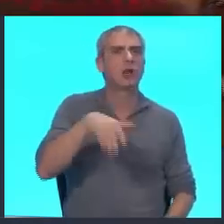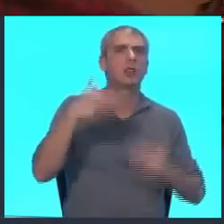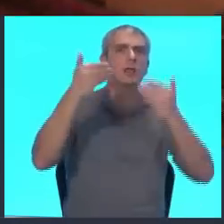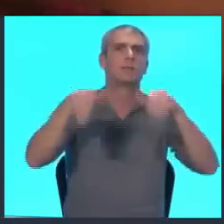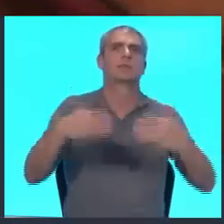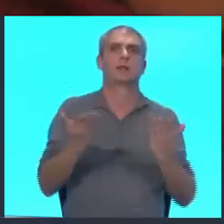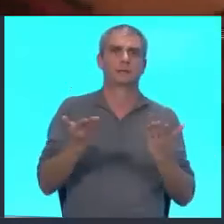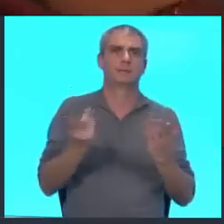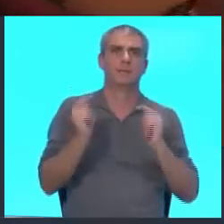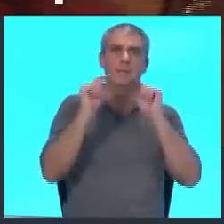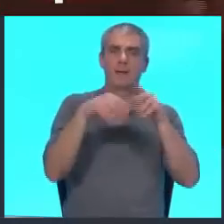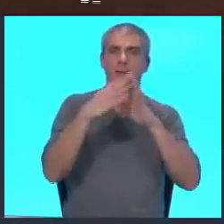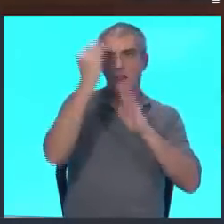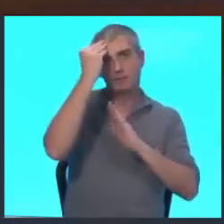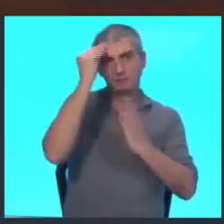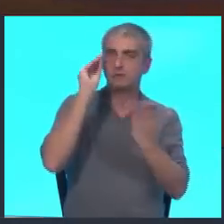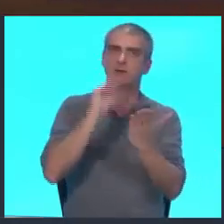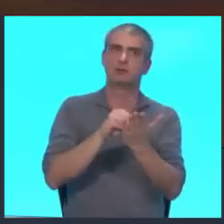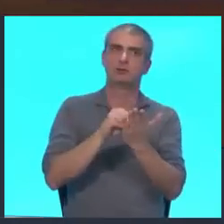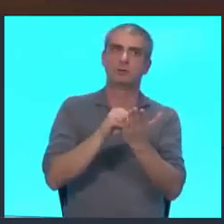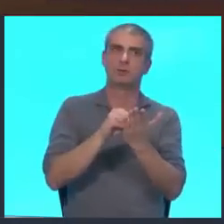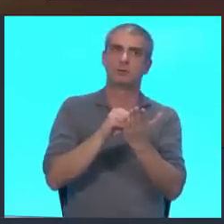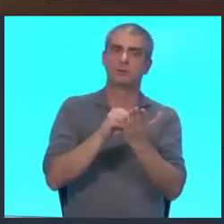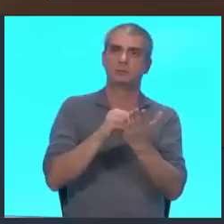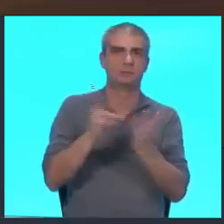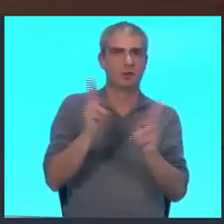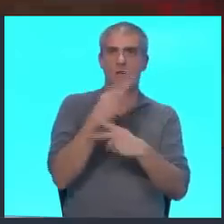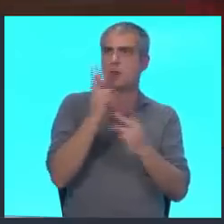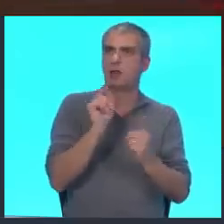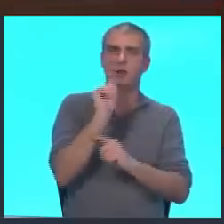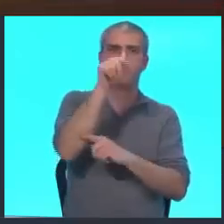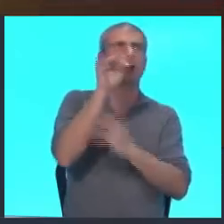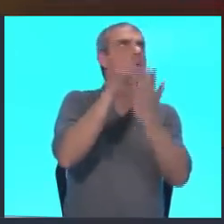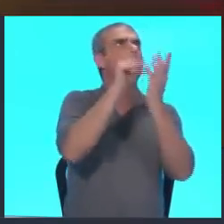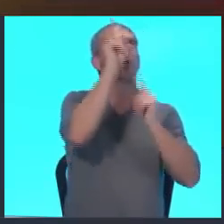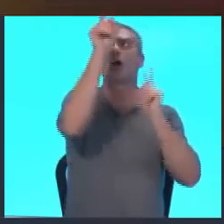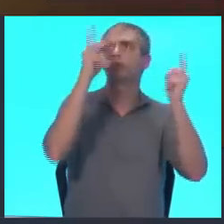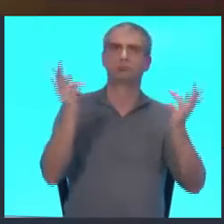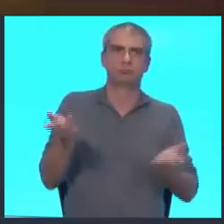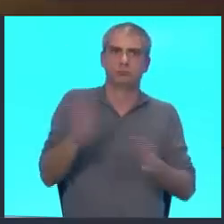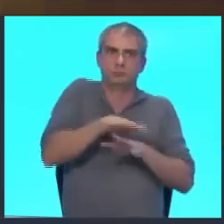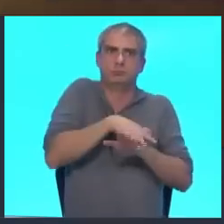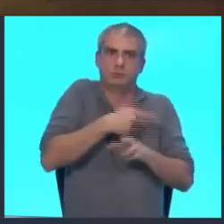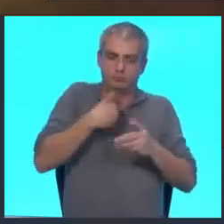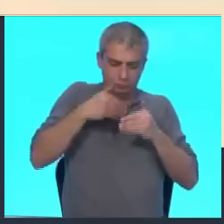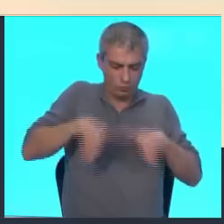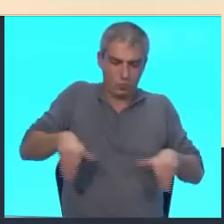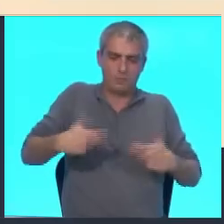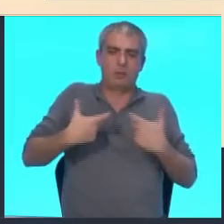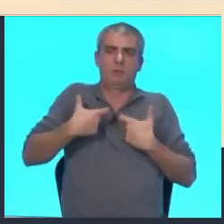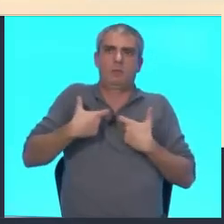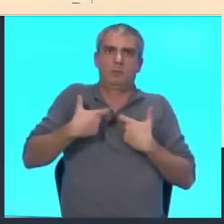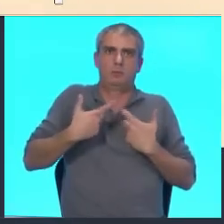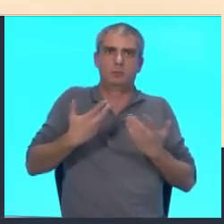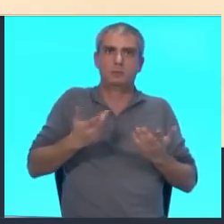נכים שבאים לבית ספר ונרשמים, הם לא יכולים להגיע לכל מקום, הם מרגישים את המגבלה ואת הנכות.